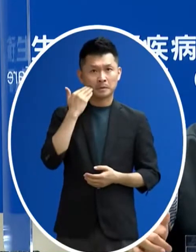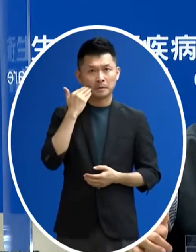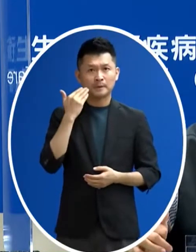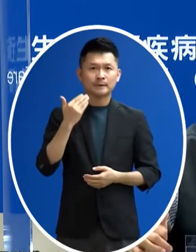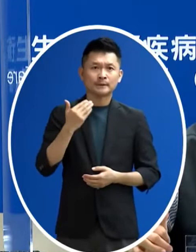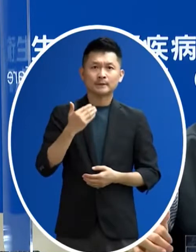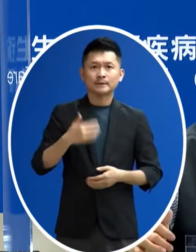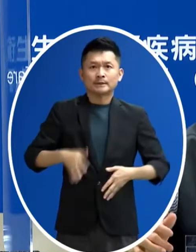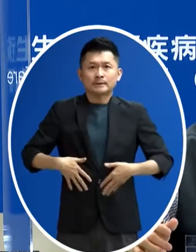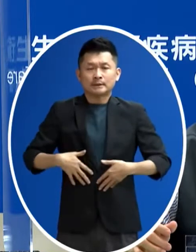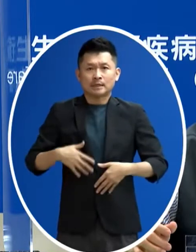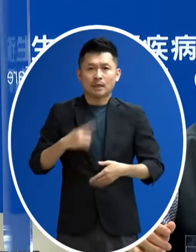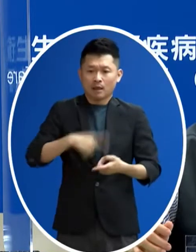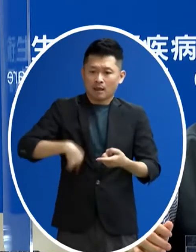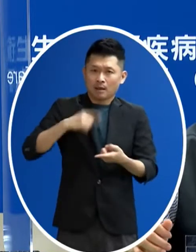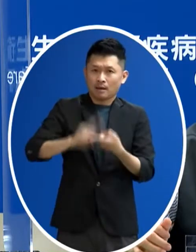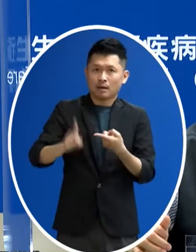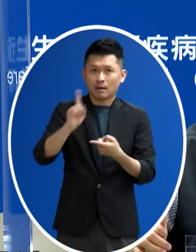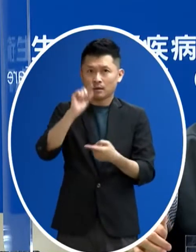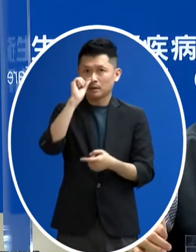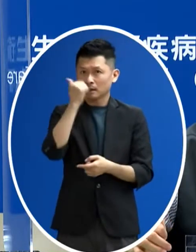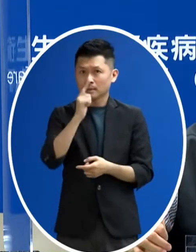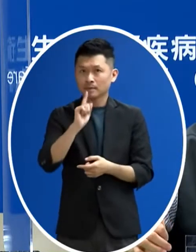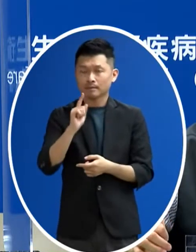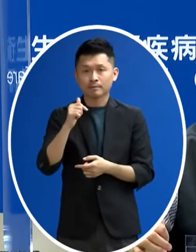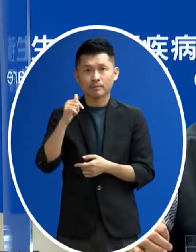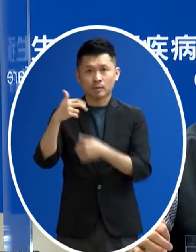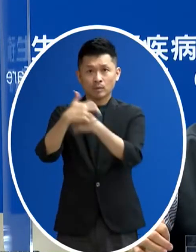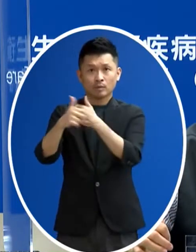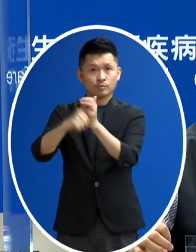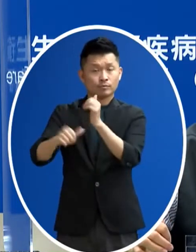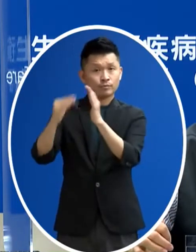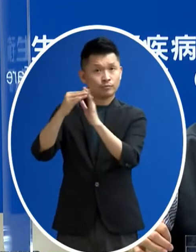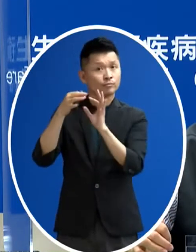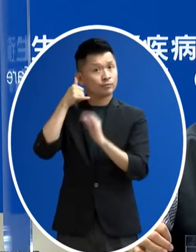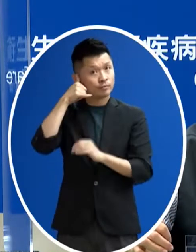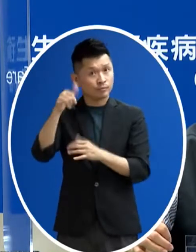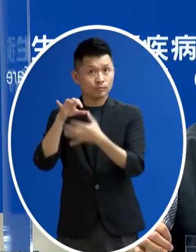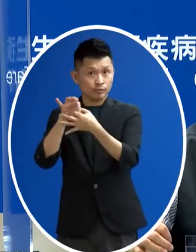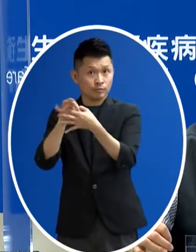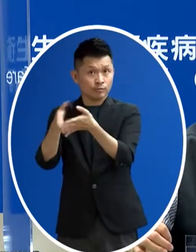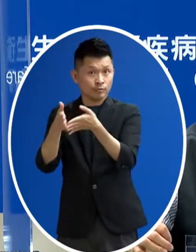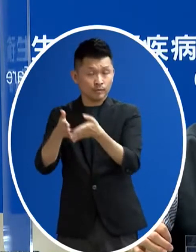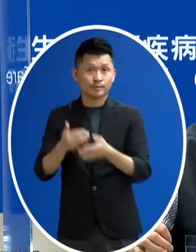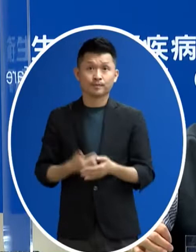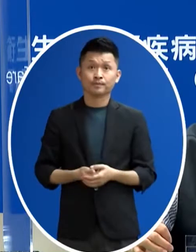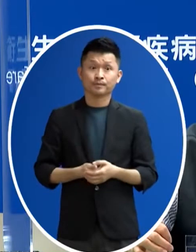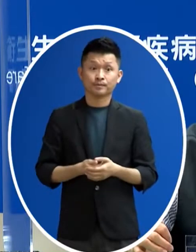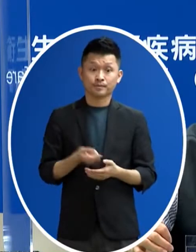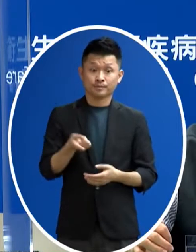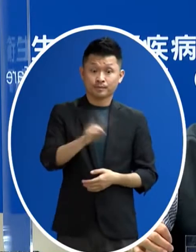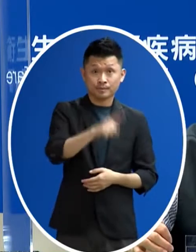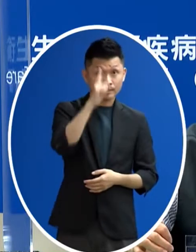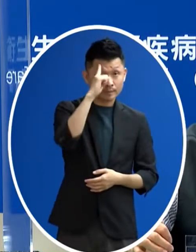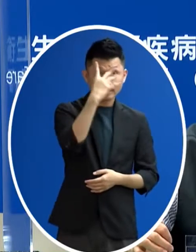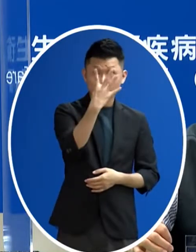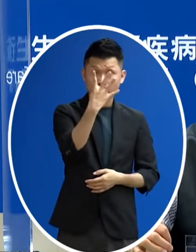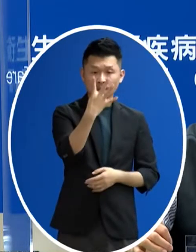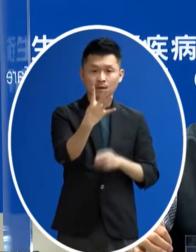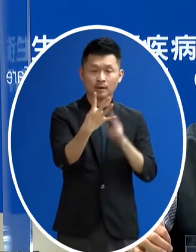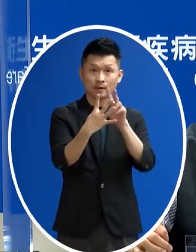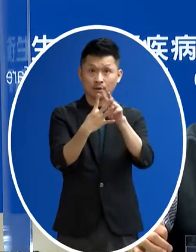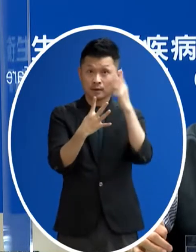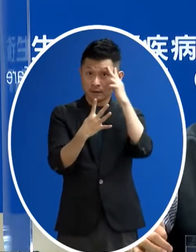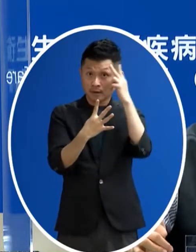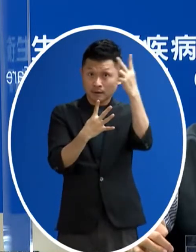跟卫生局或特殊的情况来联系，那才可以。那如果后面的4天就有2日内的